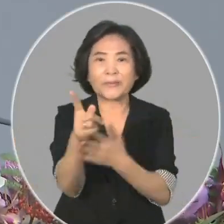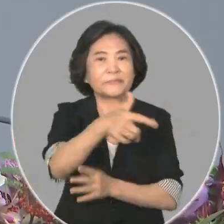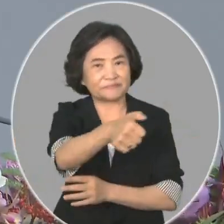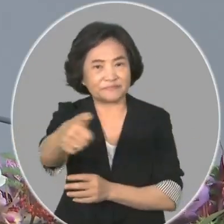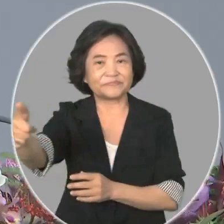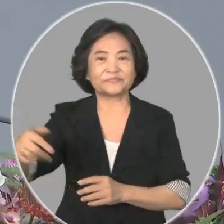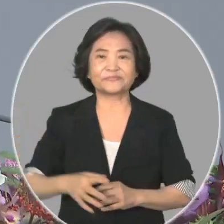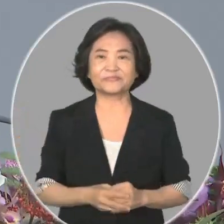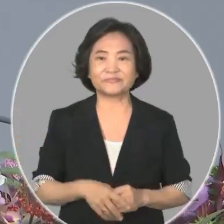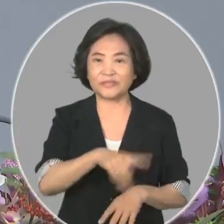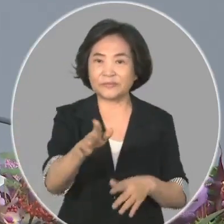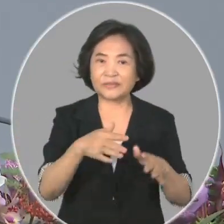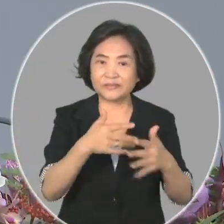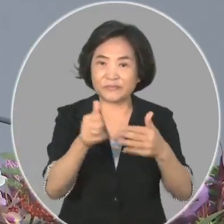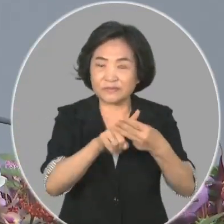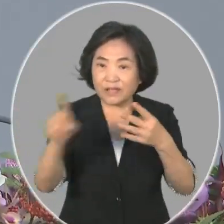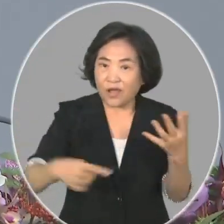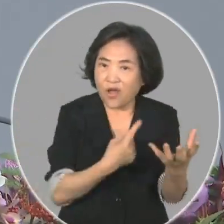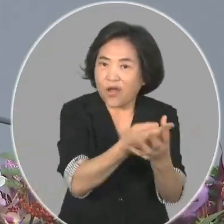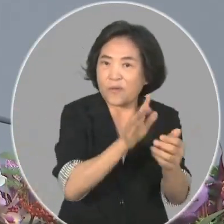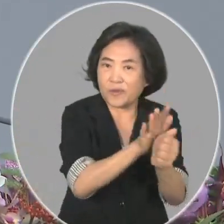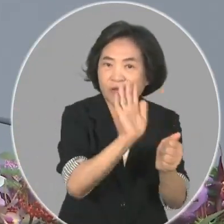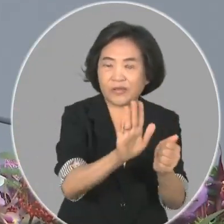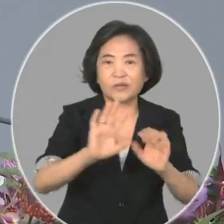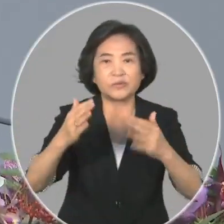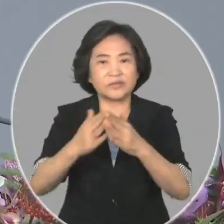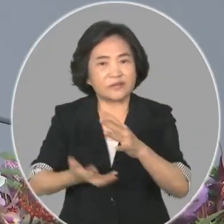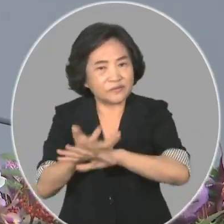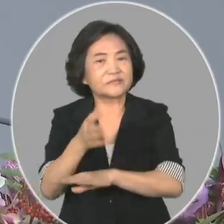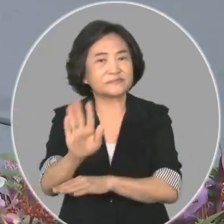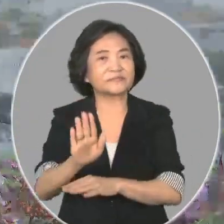家对民主的参与、对国家的贡献。